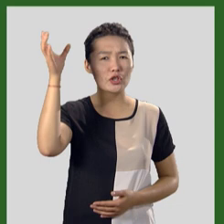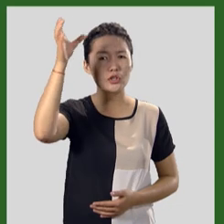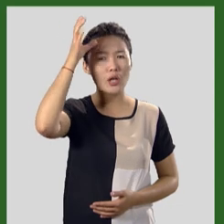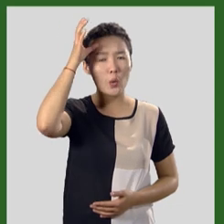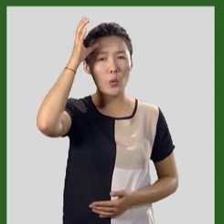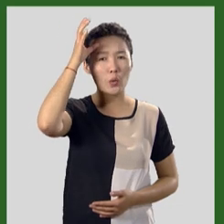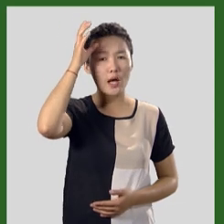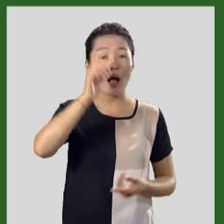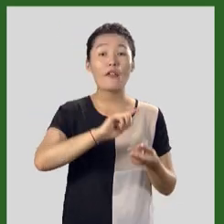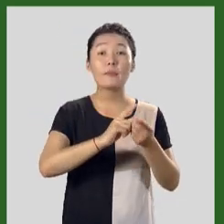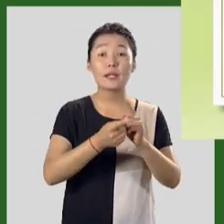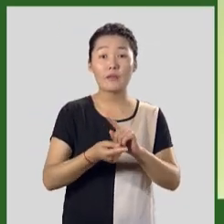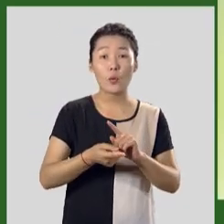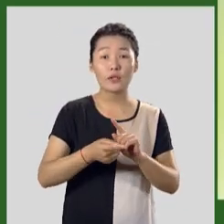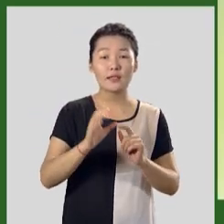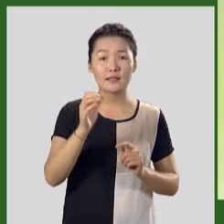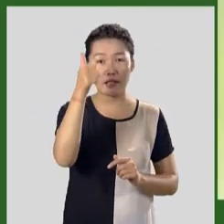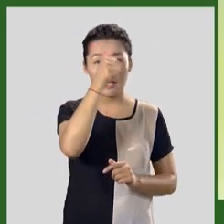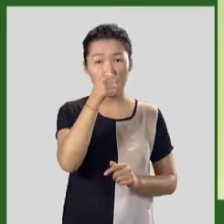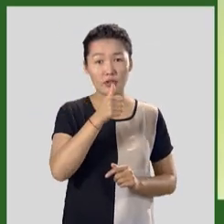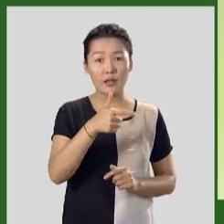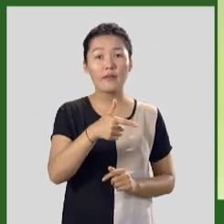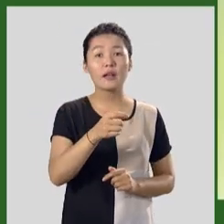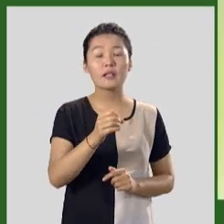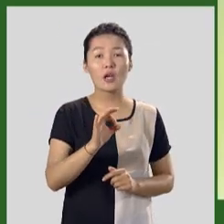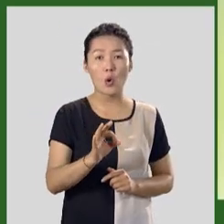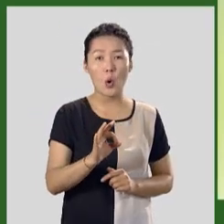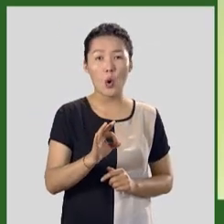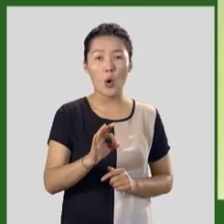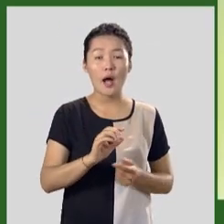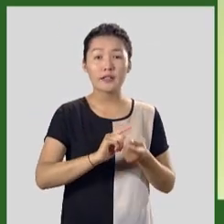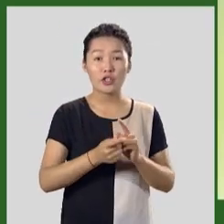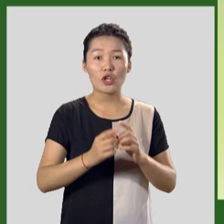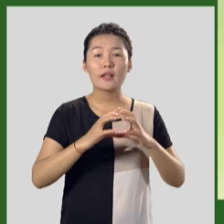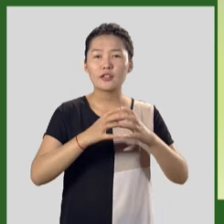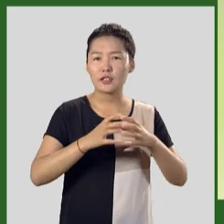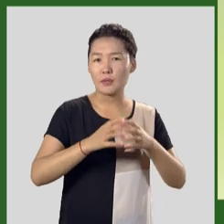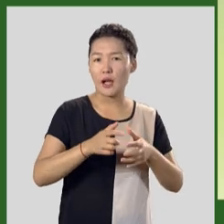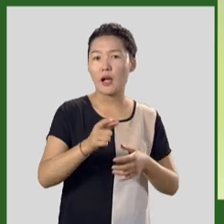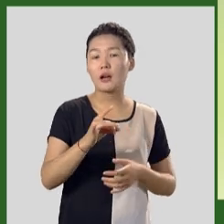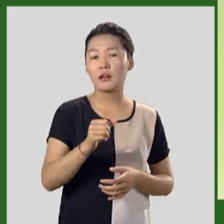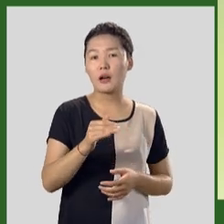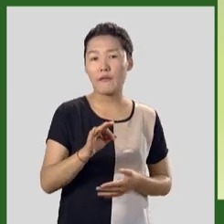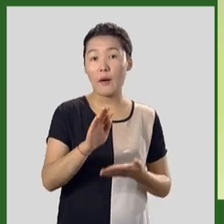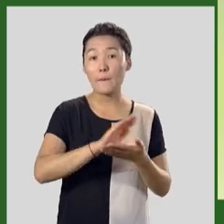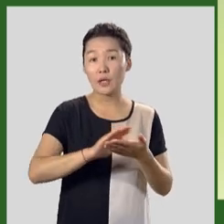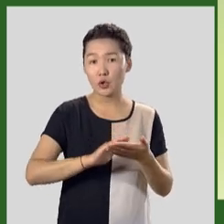наук. В переводе с греческого «гео» – «земля», «графо» –